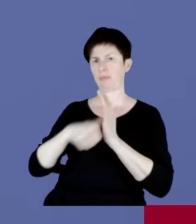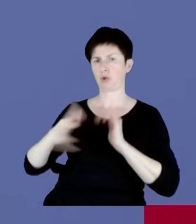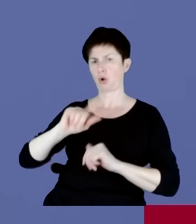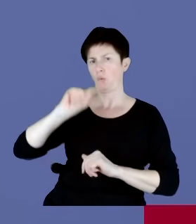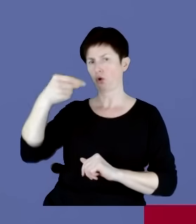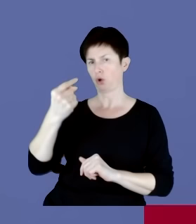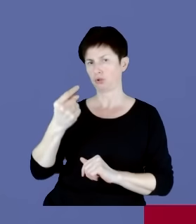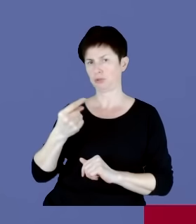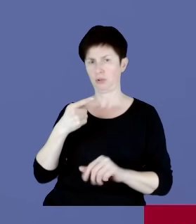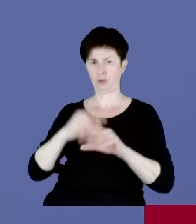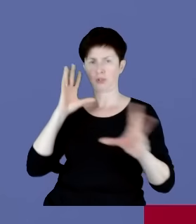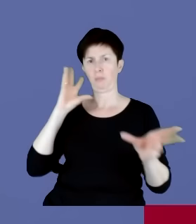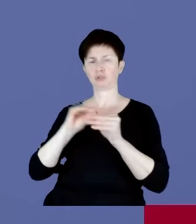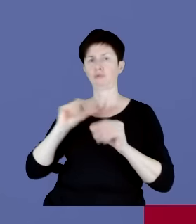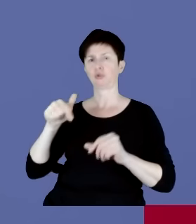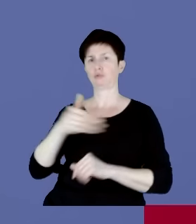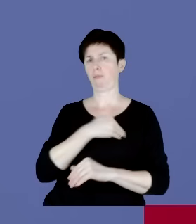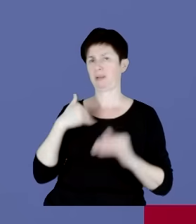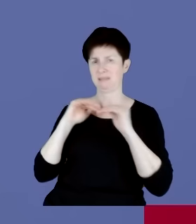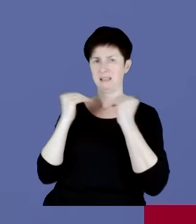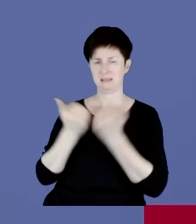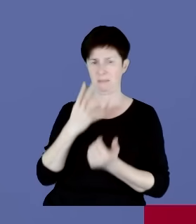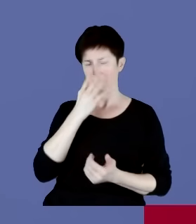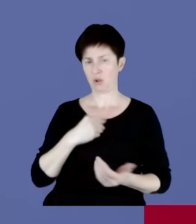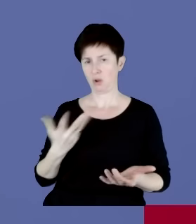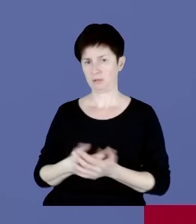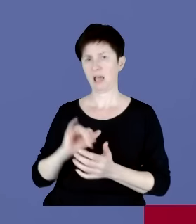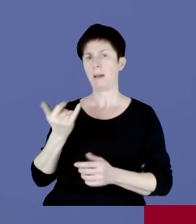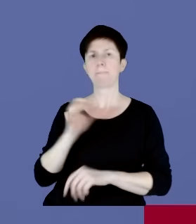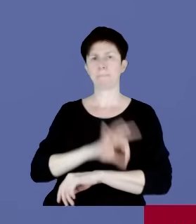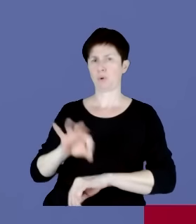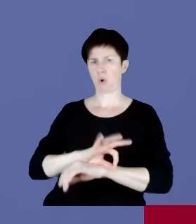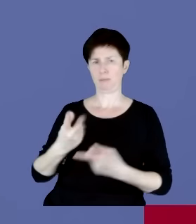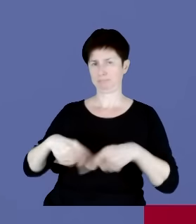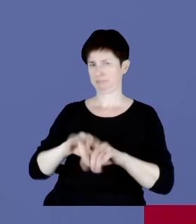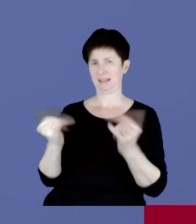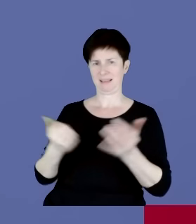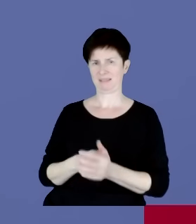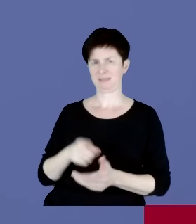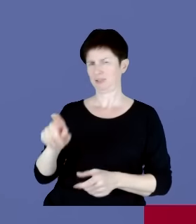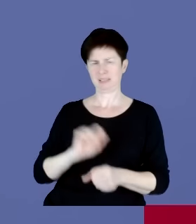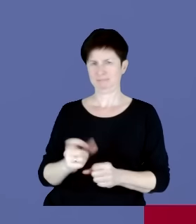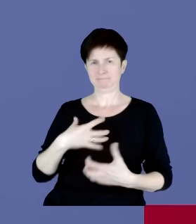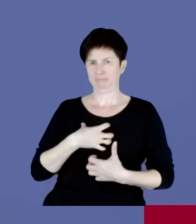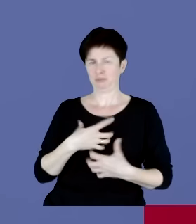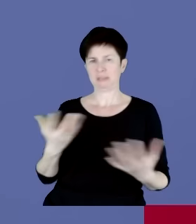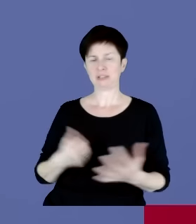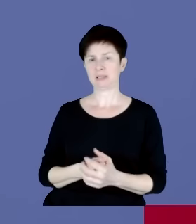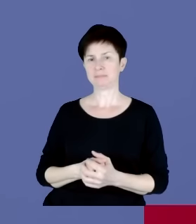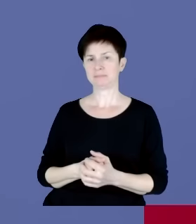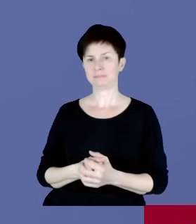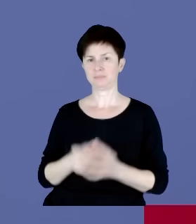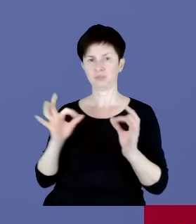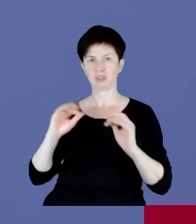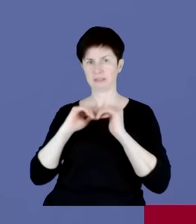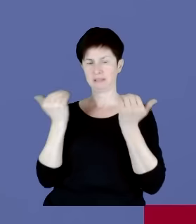podsumowanie tego, co się dzieje w polskim parlamencie i jak projekty ustaw są realizowane. To jest absolutnie jakaś aberracja. Dzisiaj w parlamencie polskim nie